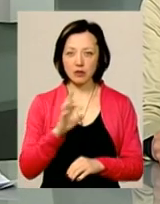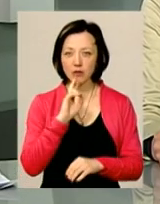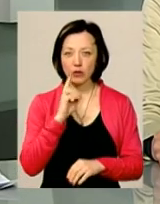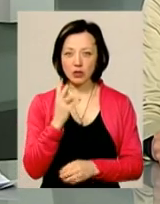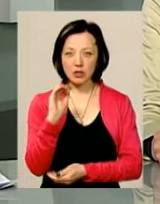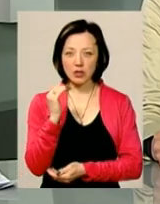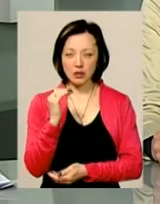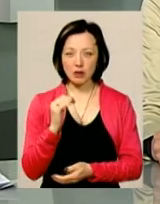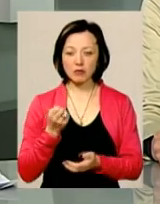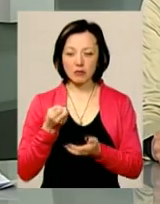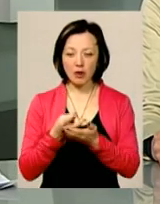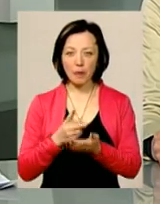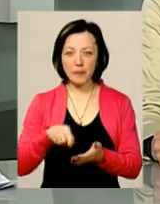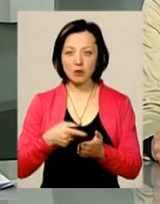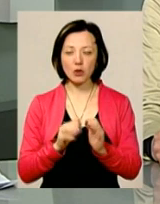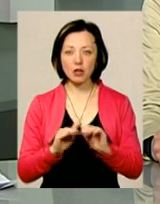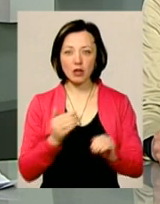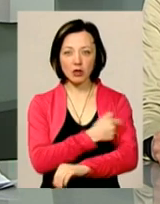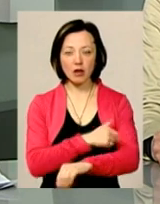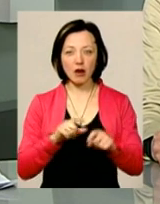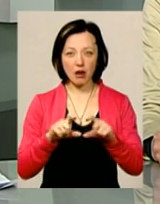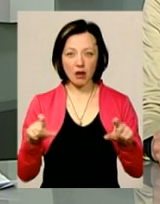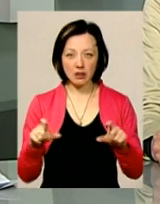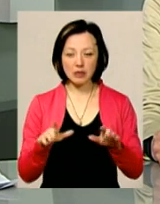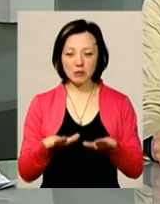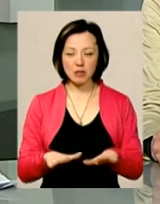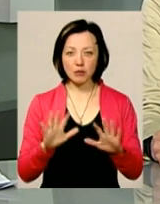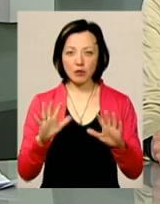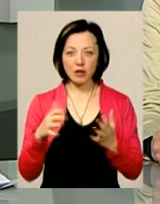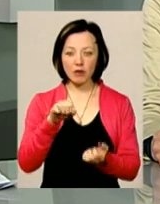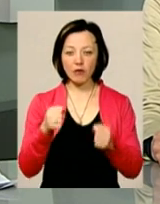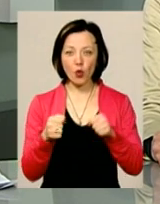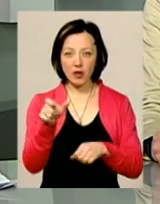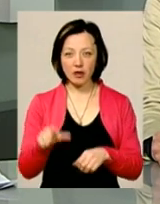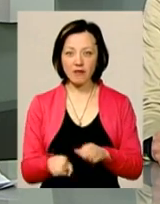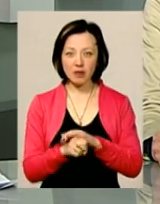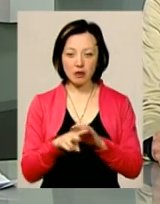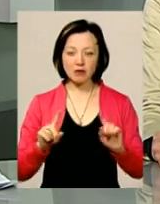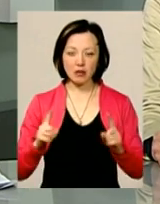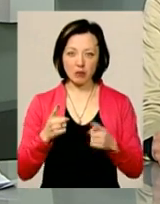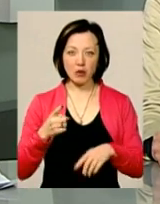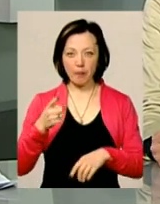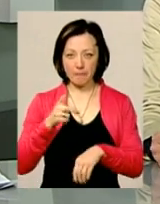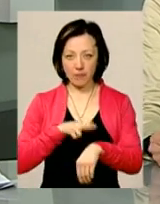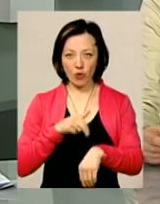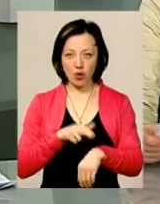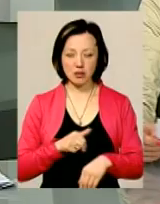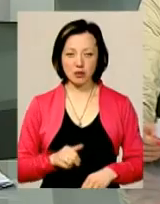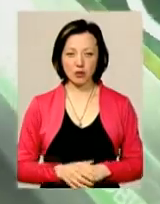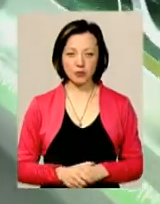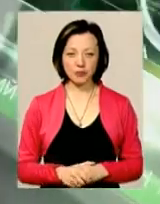малюк тоді потрапив до Хмельницької міської дитячої лікарні. З місця події кермувальник втік, але був затриманий правоохоронцями.